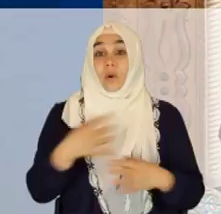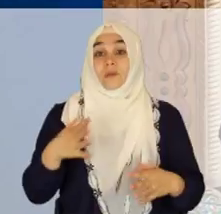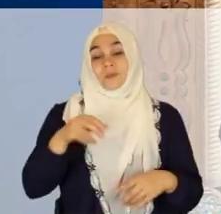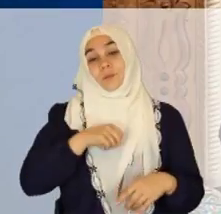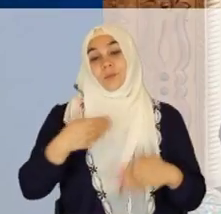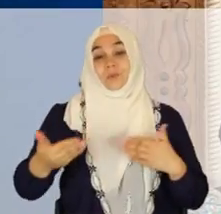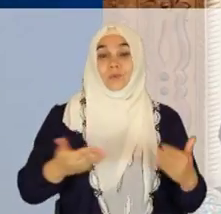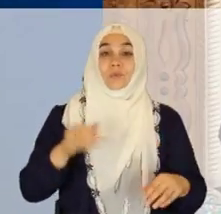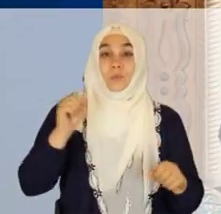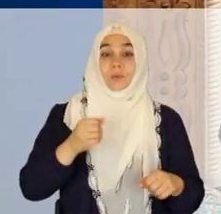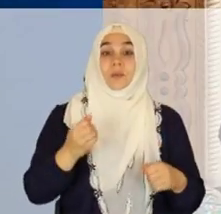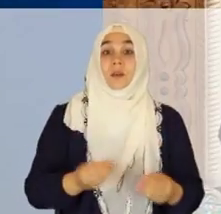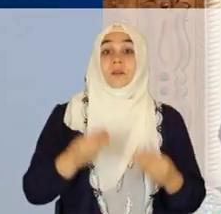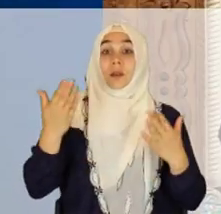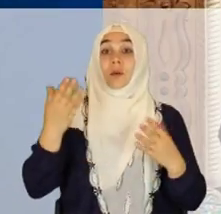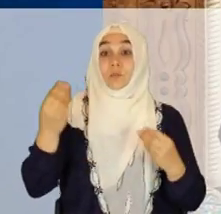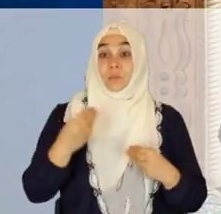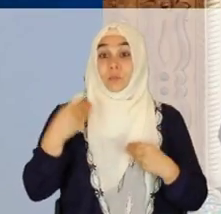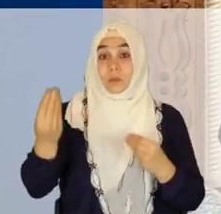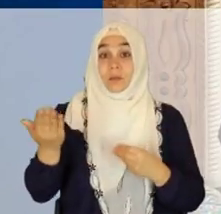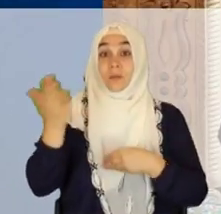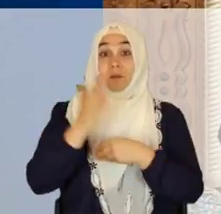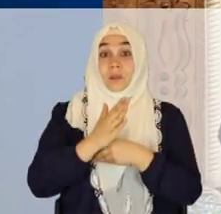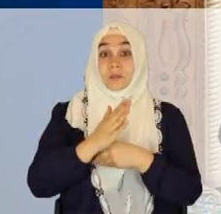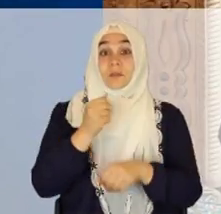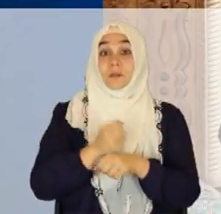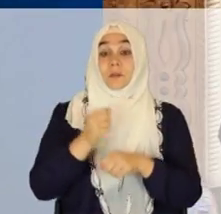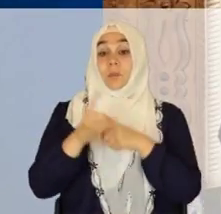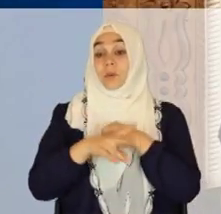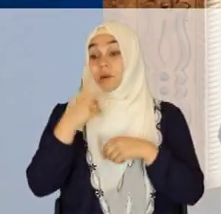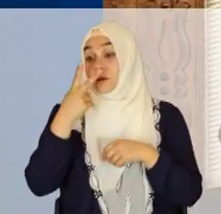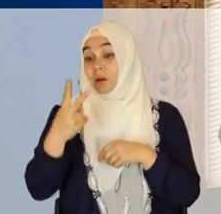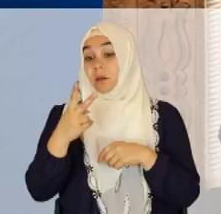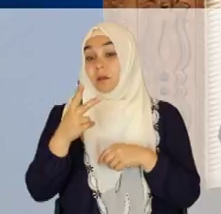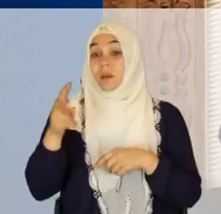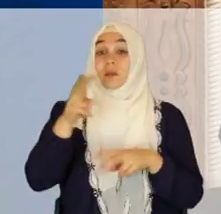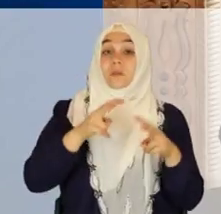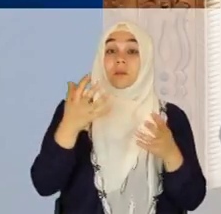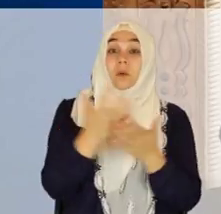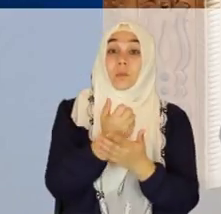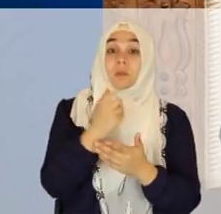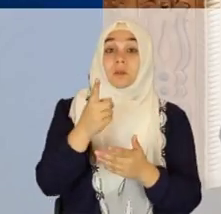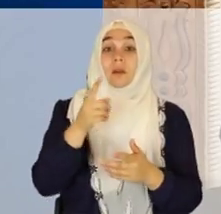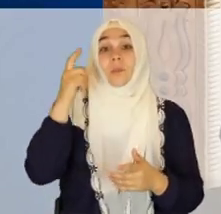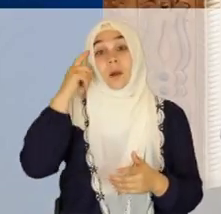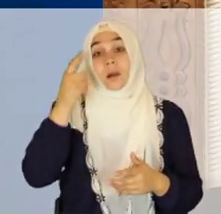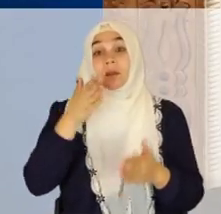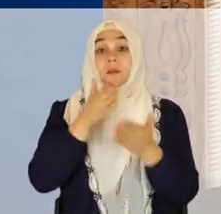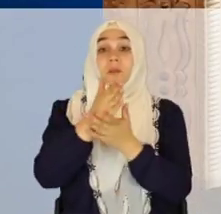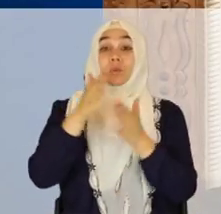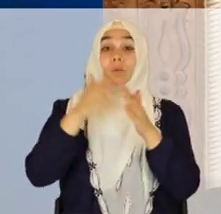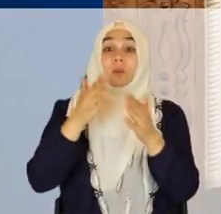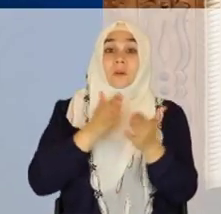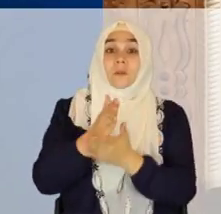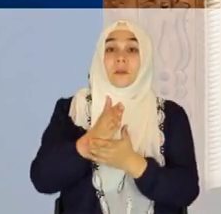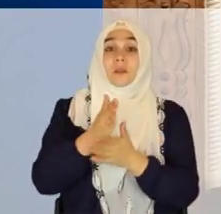endi zakot farz bo'lib qolib kambag'alning ichiga boryapti. İzlab topyapti, mahallasiga kiryapti, uyiga